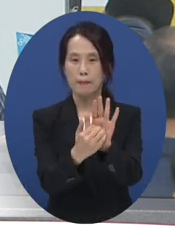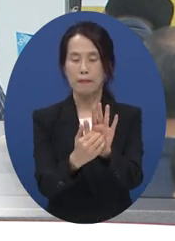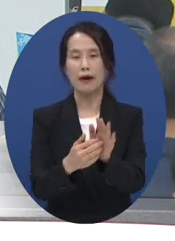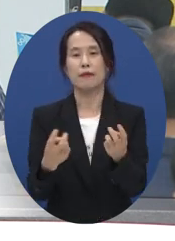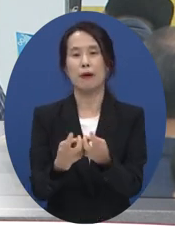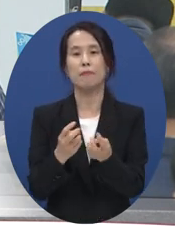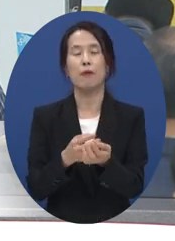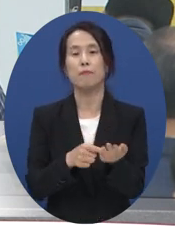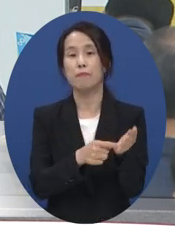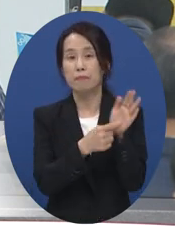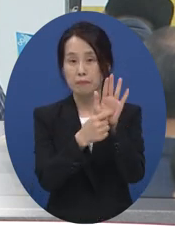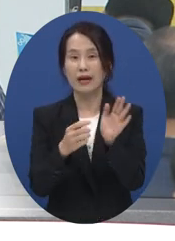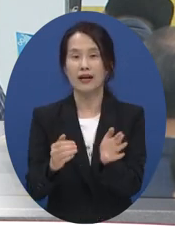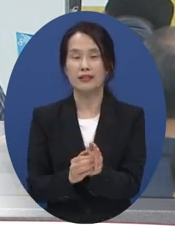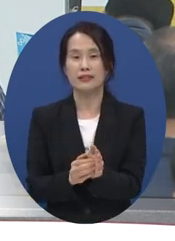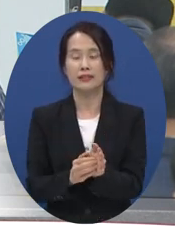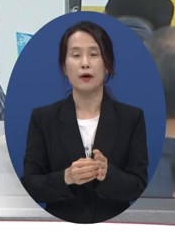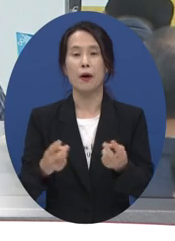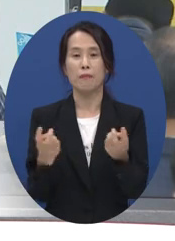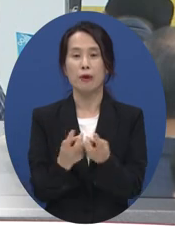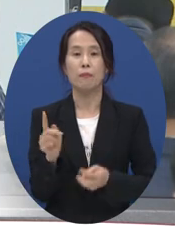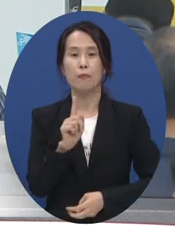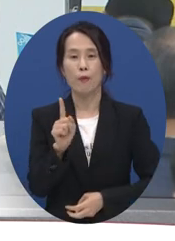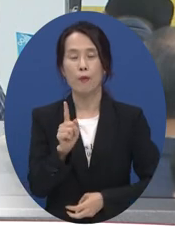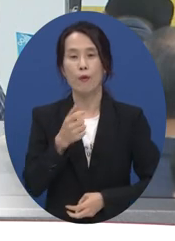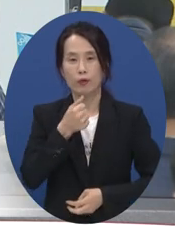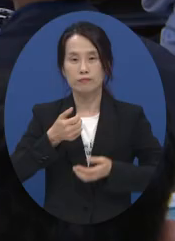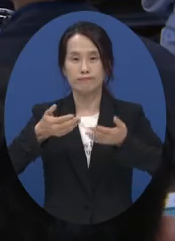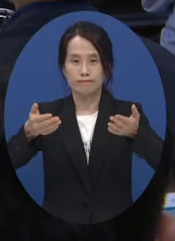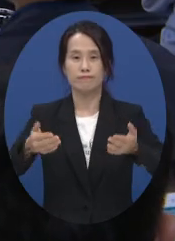내놨습니다. 어떤 대책들인지 함께 보시죠.